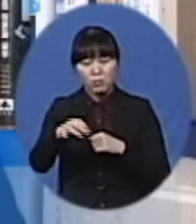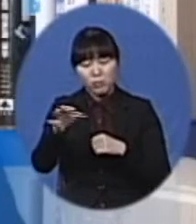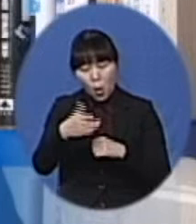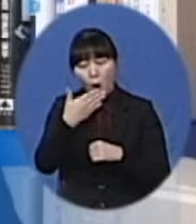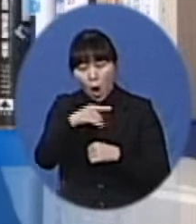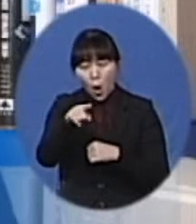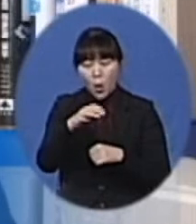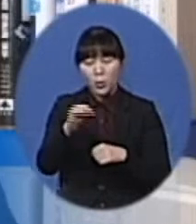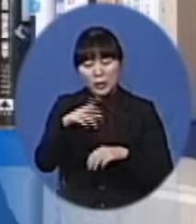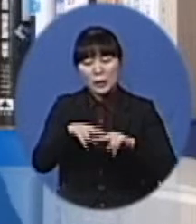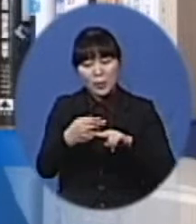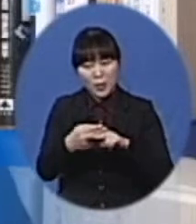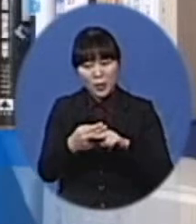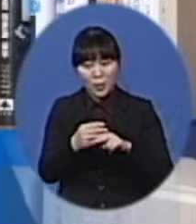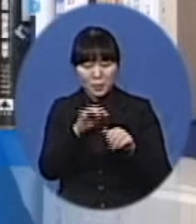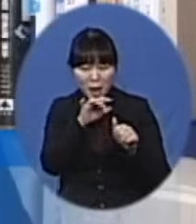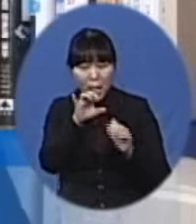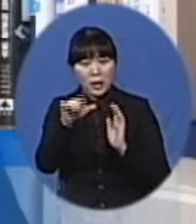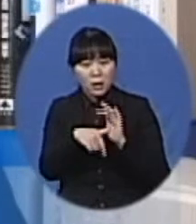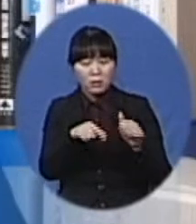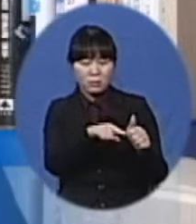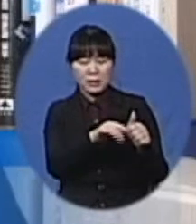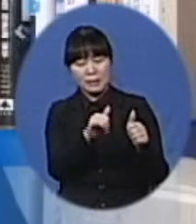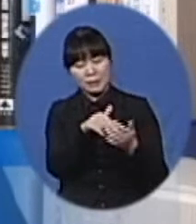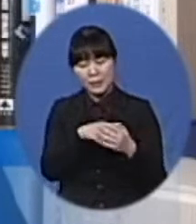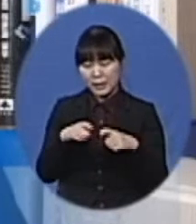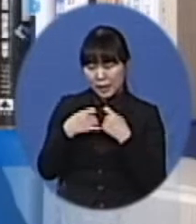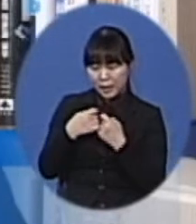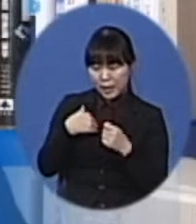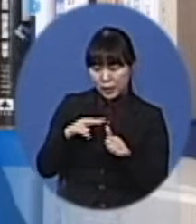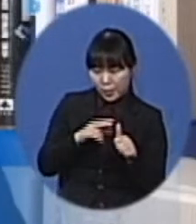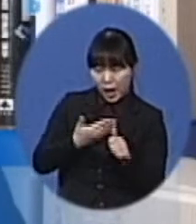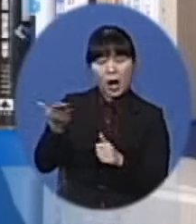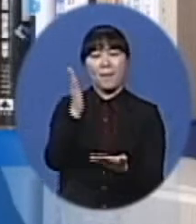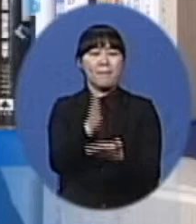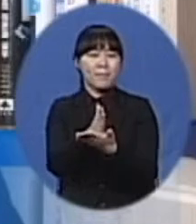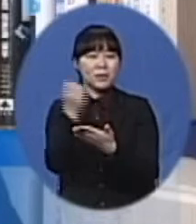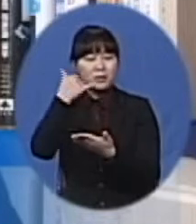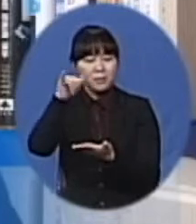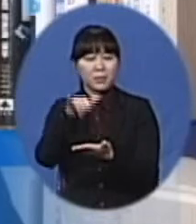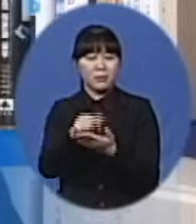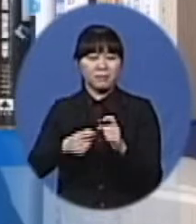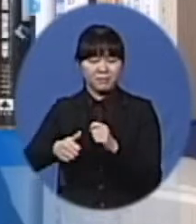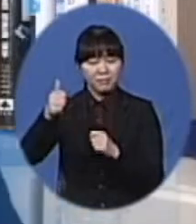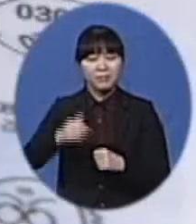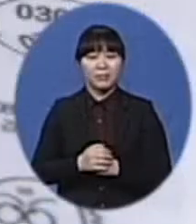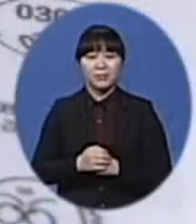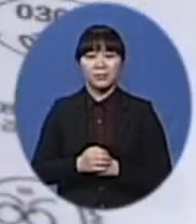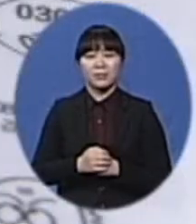공짜 선물로 유인할 때에는 소비자께서 개인정보를 알려주지 마시고 그냥 전화를 끊어버리시는 게